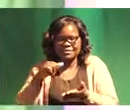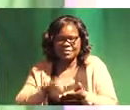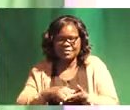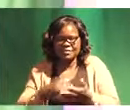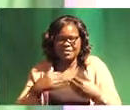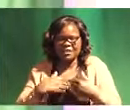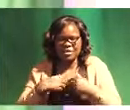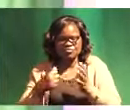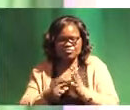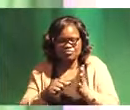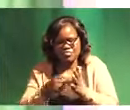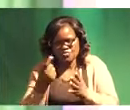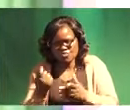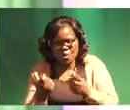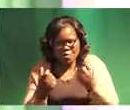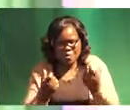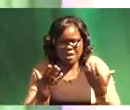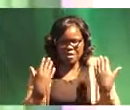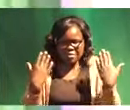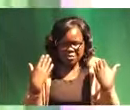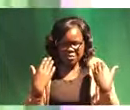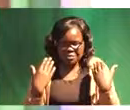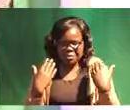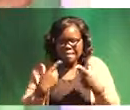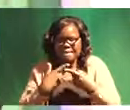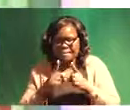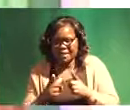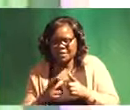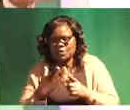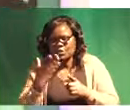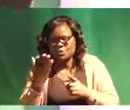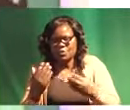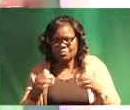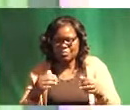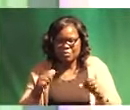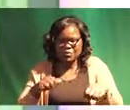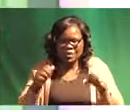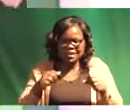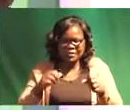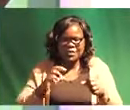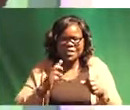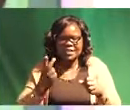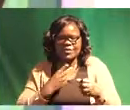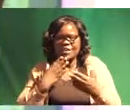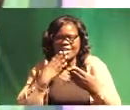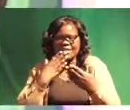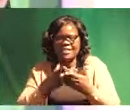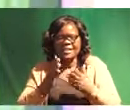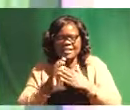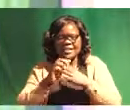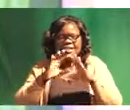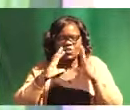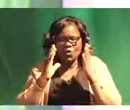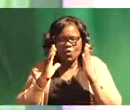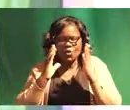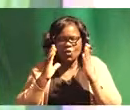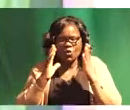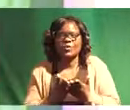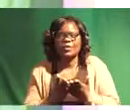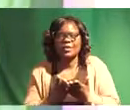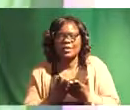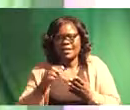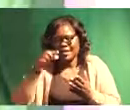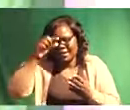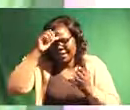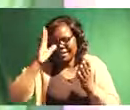na matatizo kidogo hapa Meru. Lakini nyinyi mulikubaliana na sisi. Nataka niushukuru viongozi wote.